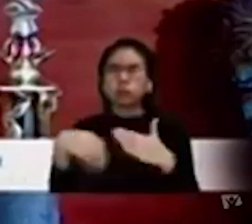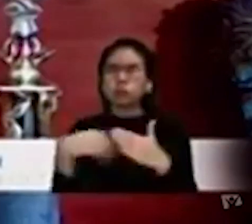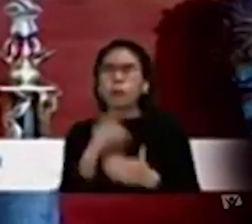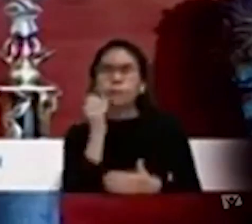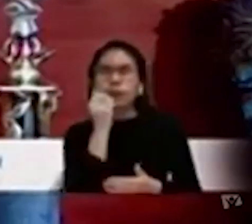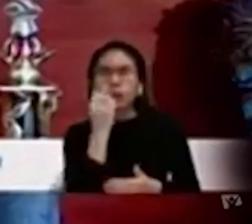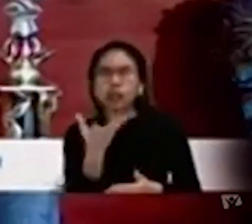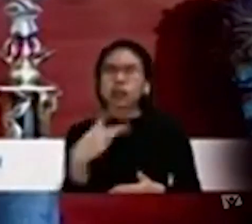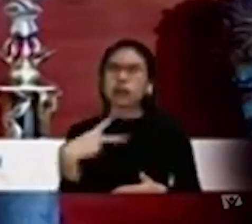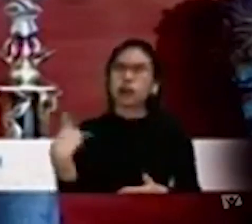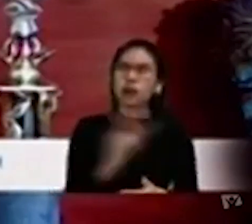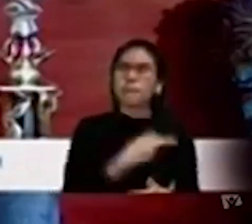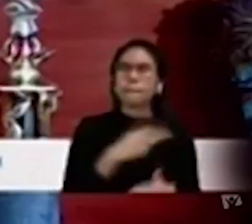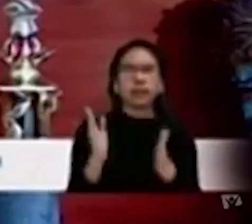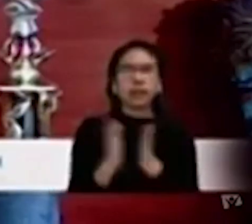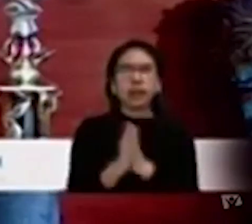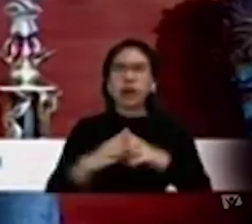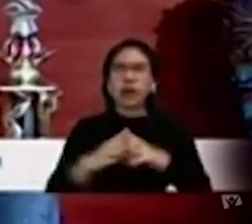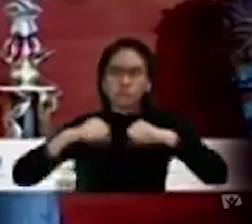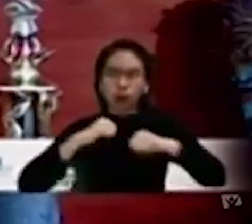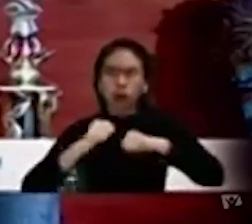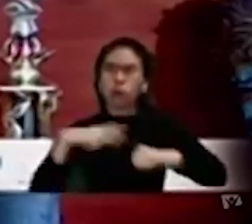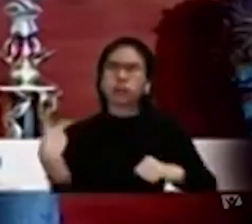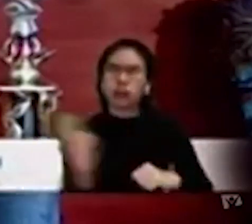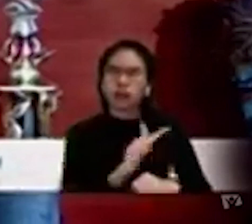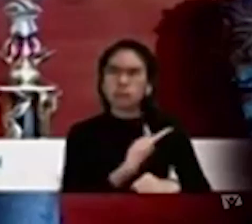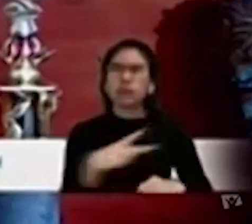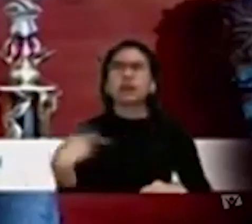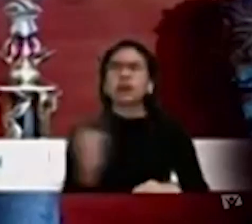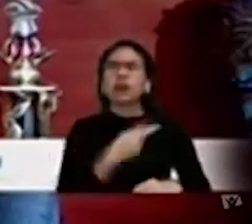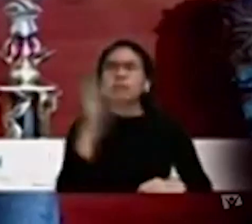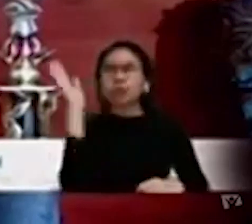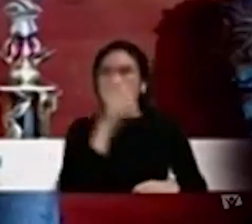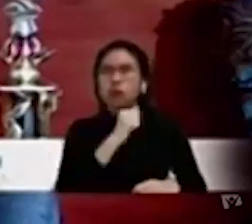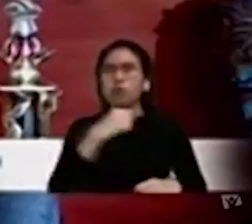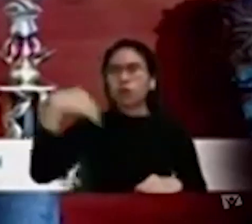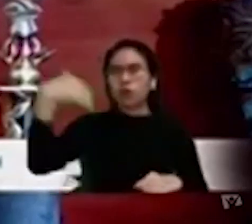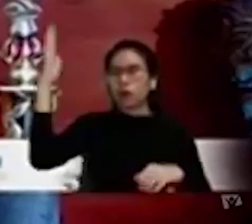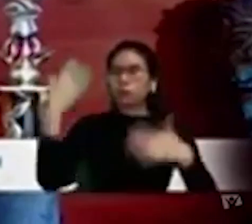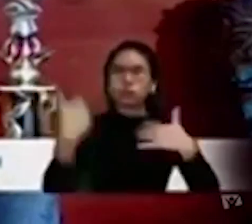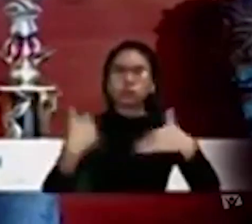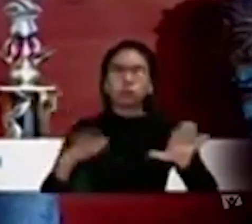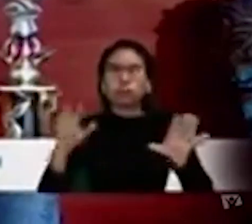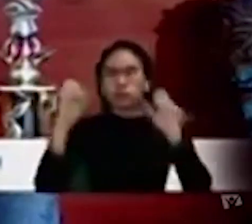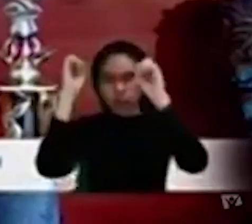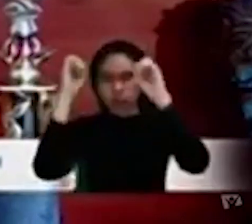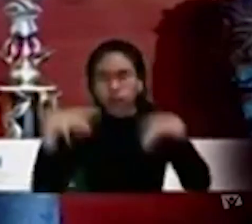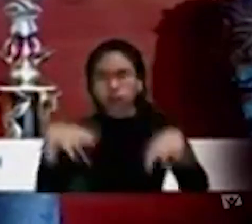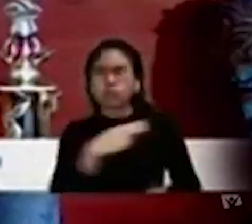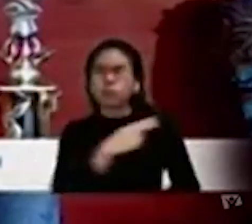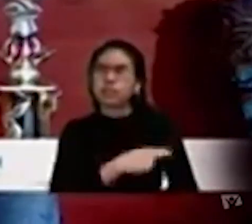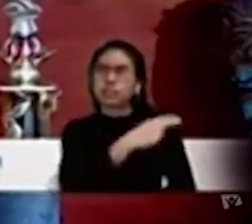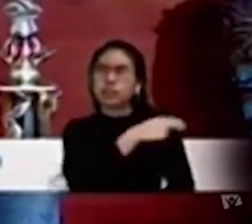Tuhan. Dan kami juga tahu bahwa Engkau sudah memberkati Rumah Sakit Advent ini berulang tahun yang